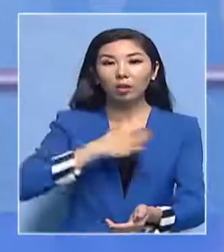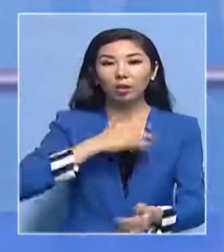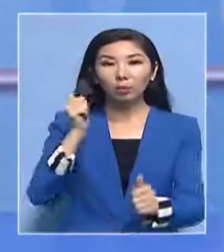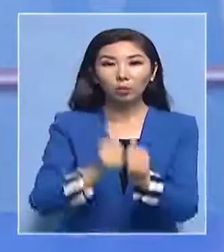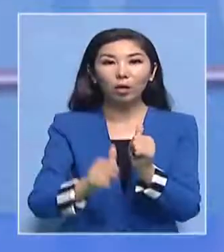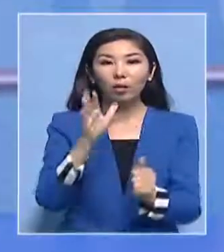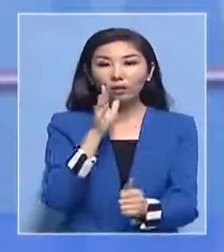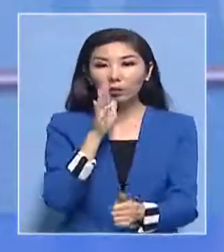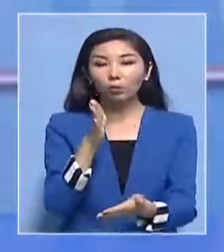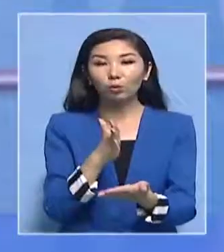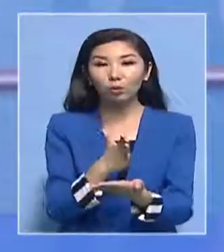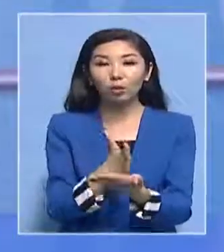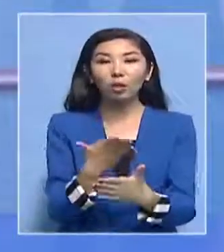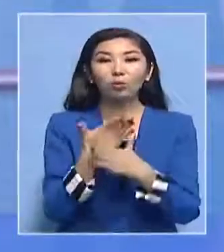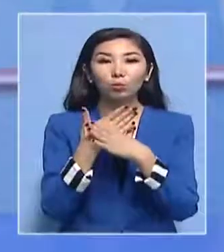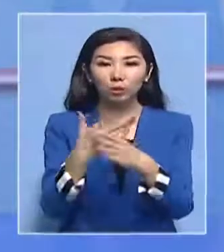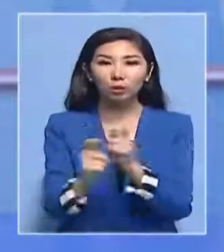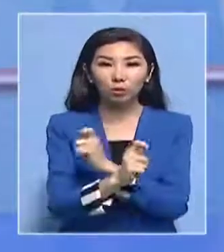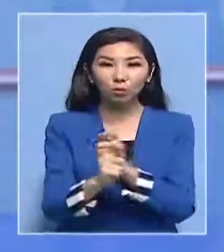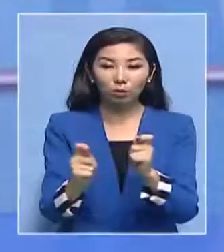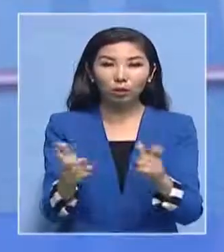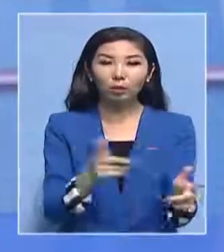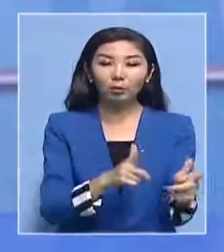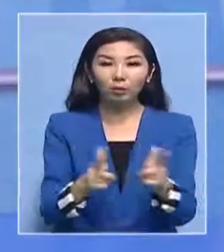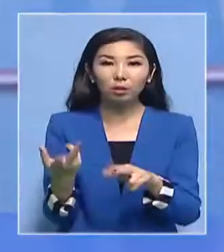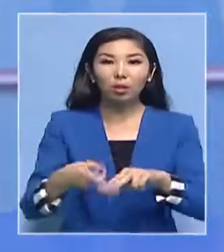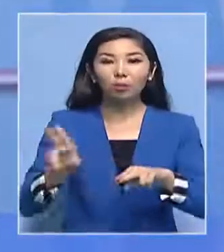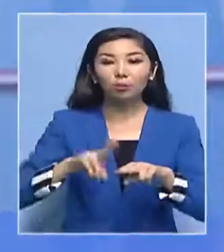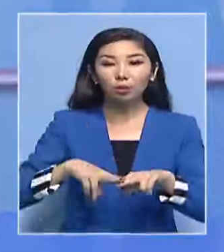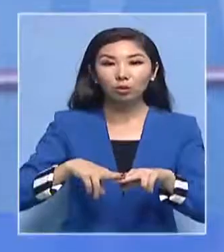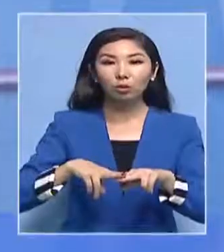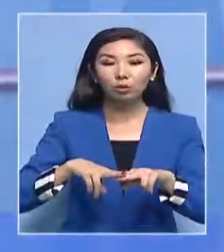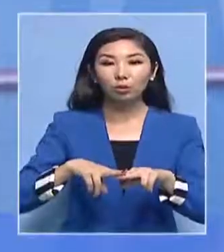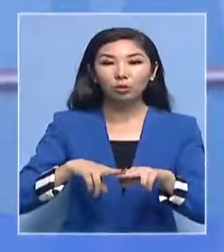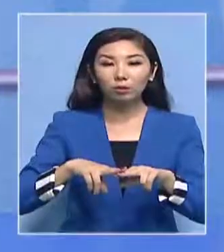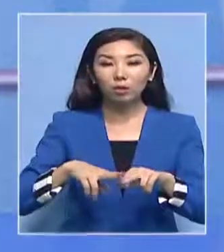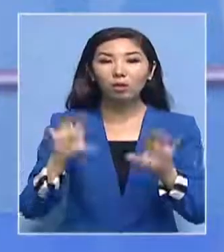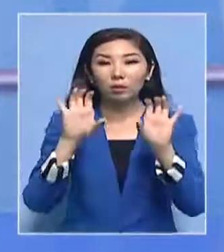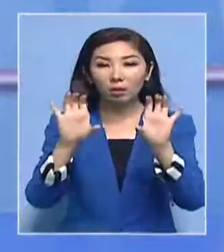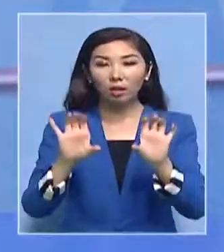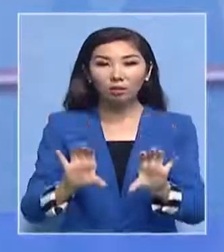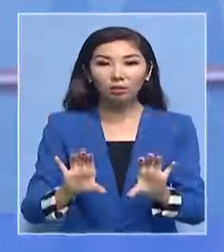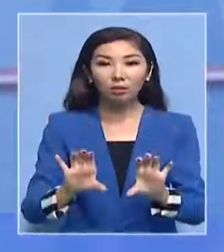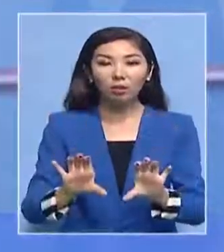әрбір уақытта осындай көмек көрсетуге дайынбыз. Бұл тек айту керек, зан